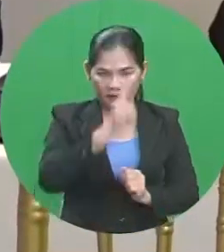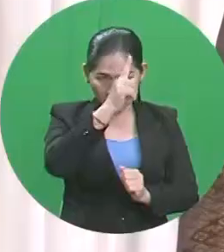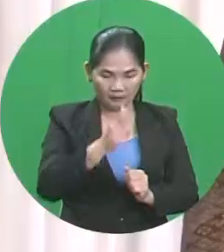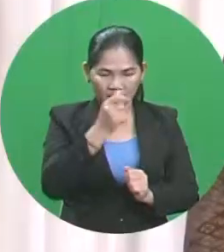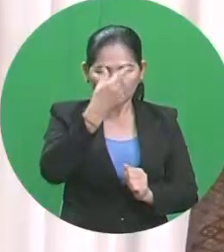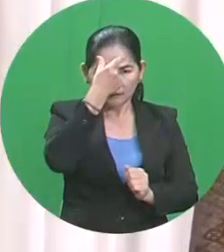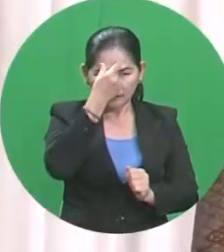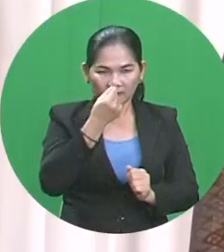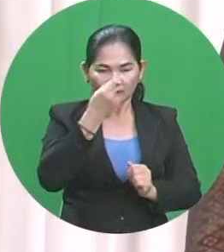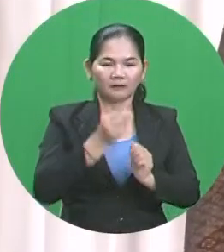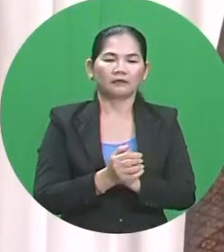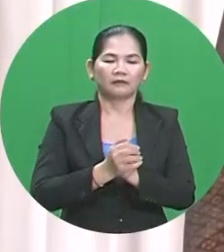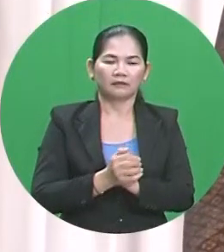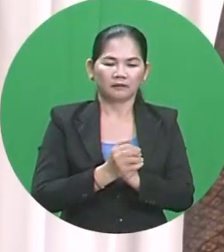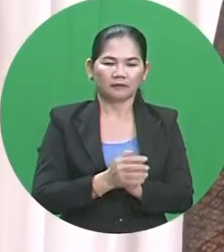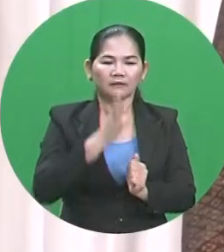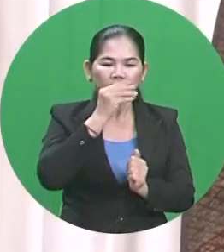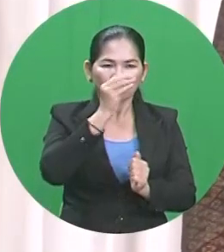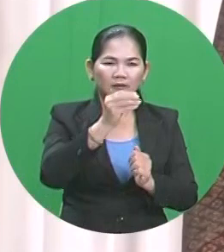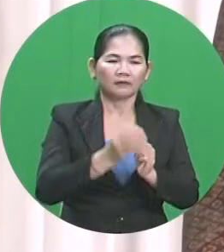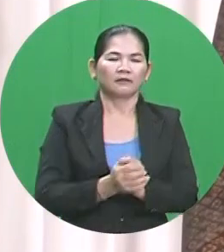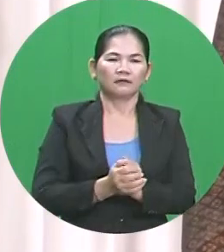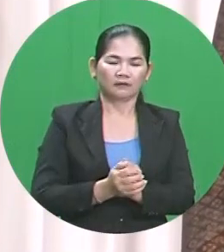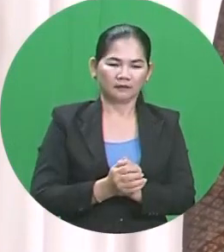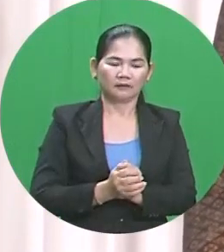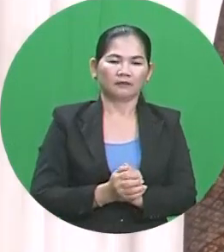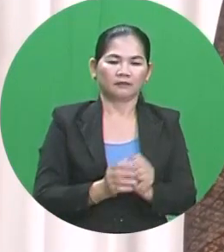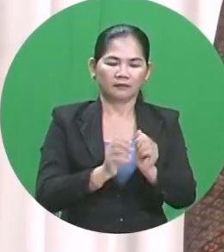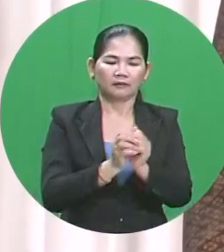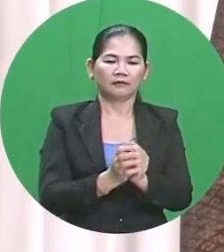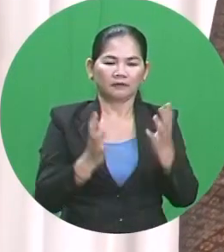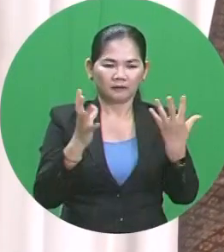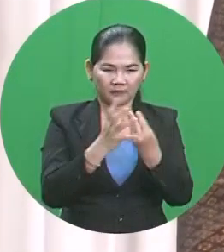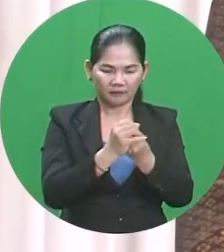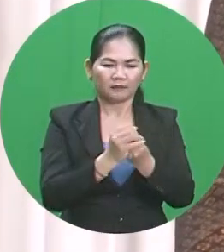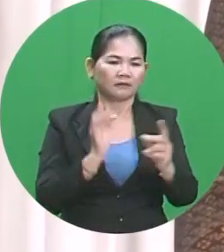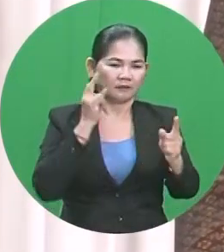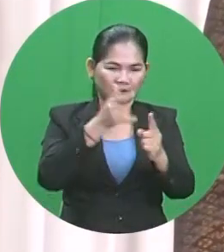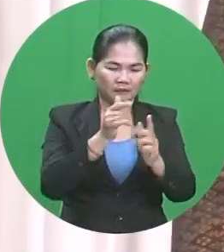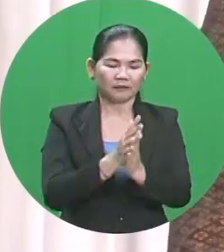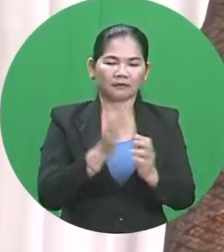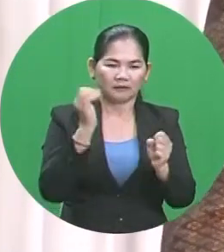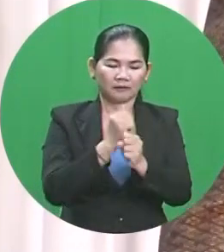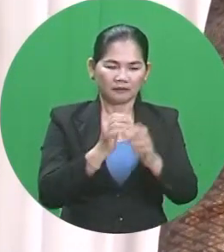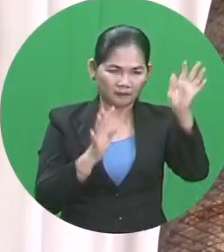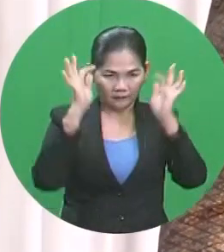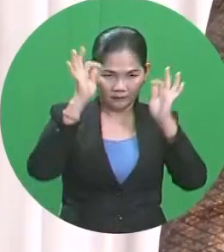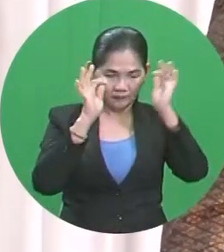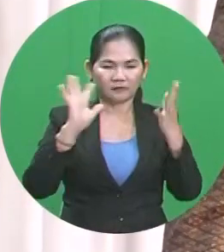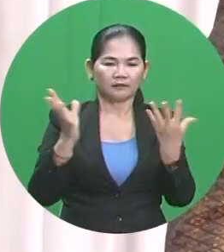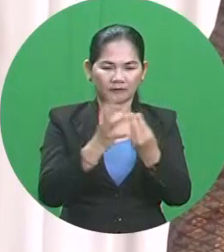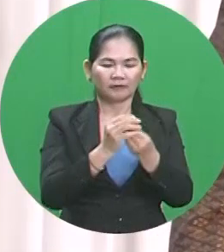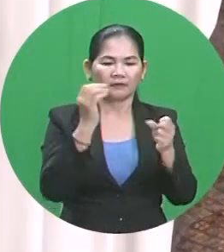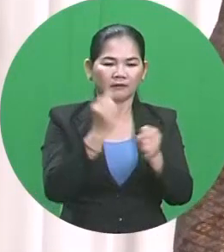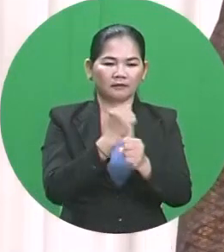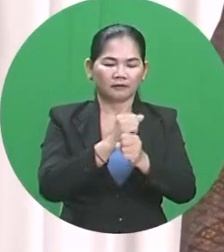វកតិសង្គហបណ្ឌិតម៉ែនសំអនមានប្រសាសន៍ថាសន្និបាតនេះមានគោលបំណងត្រួតពិនិត្យវិដំឡៃនិងបូកសរុបលទ្